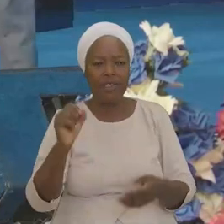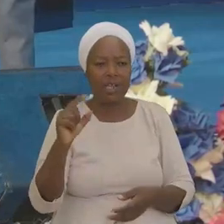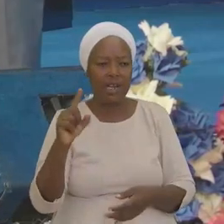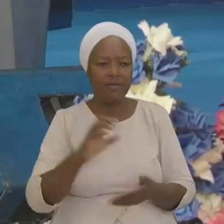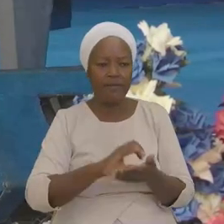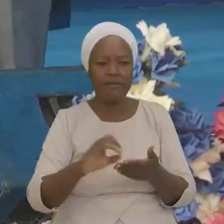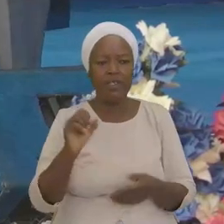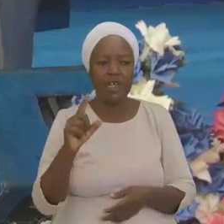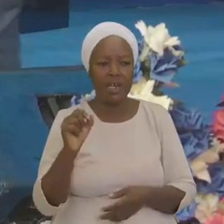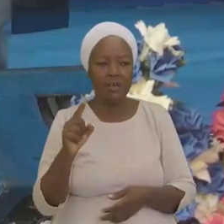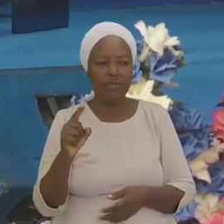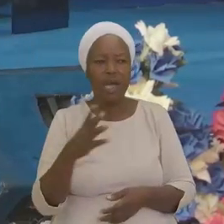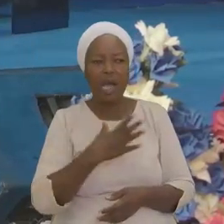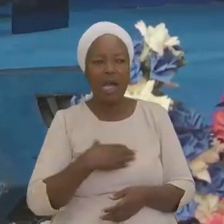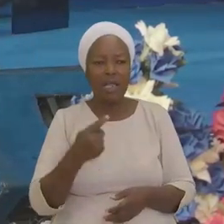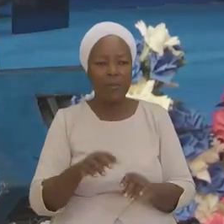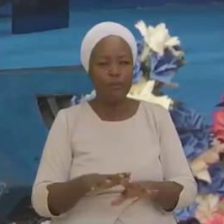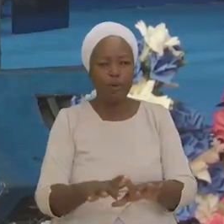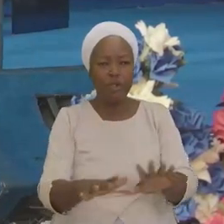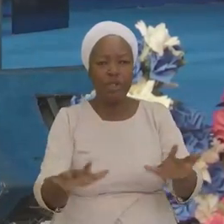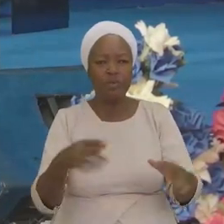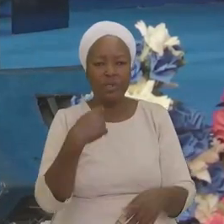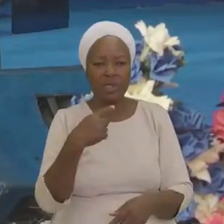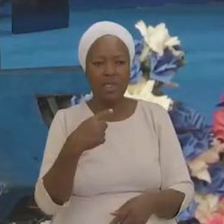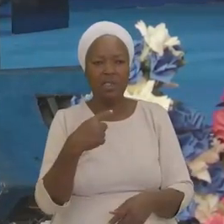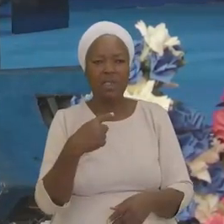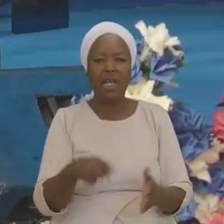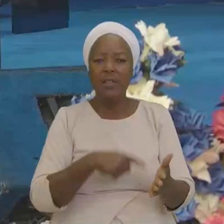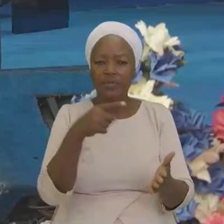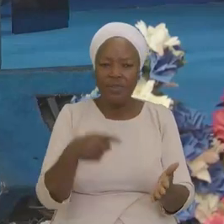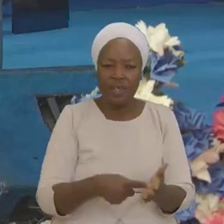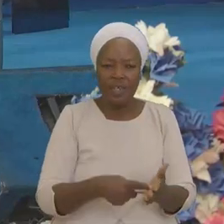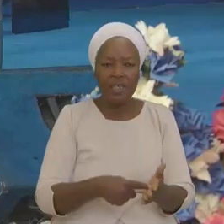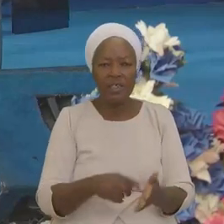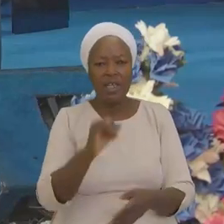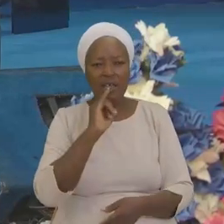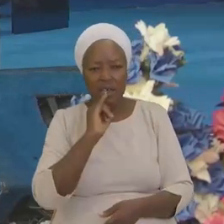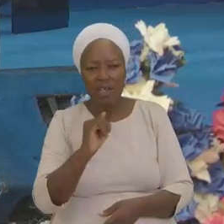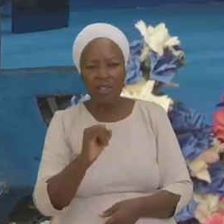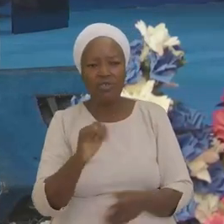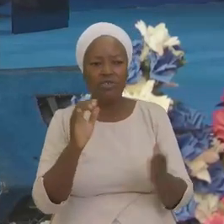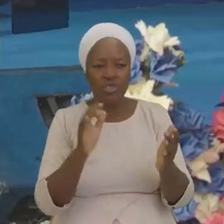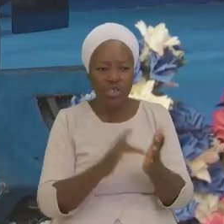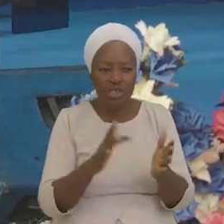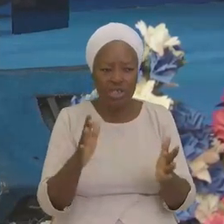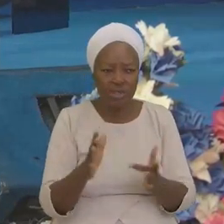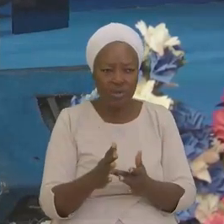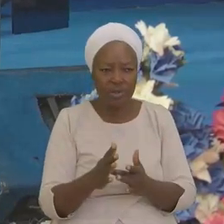Voyons le verset 11. Verset 11. La foule répondait, c'est